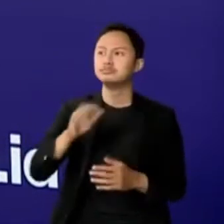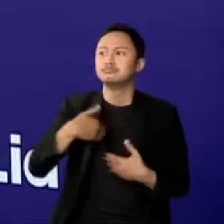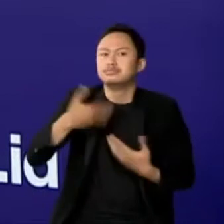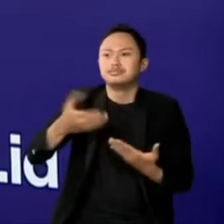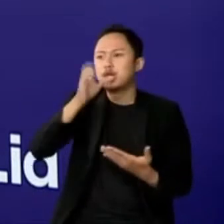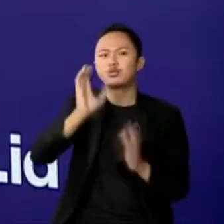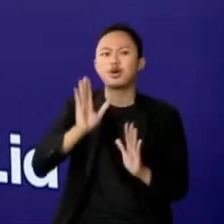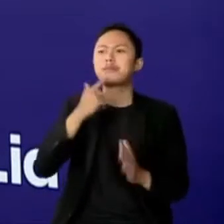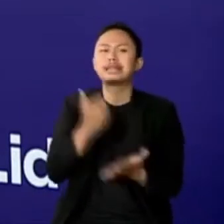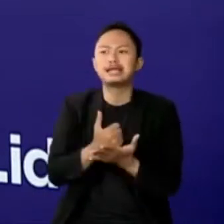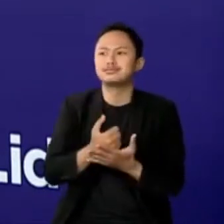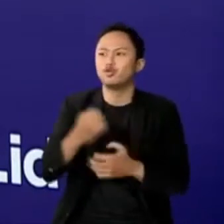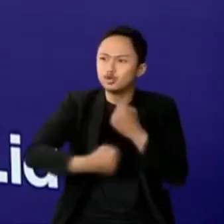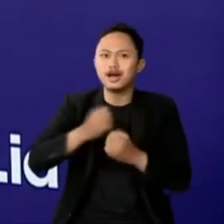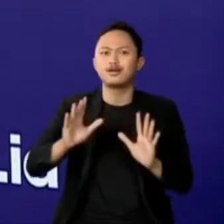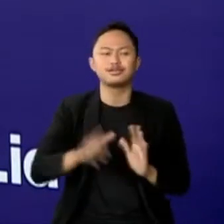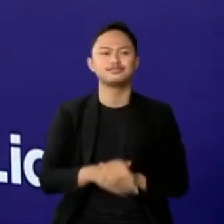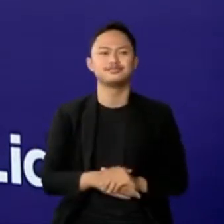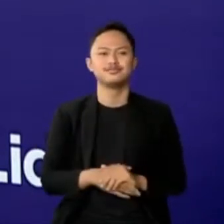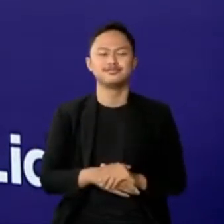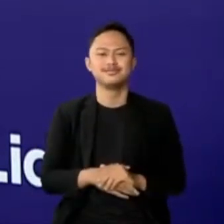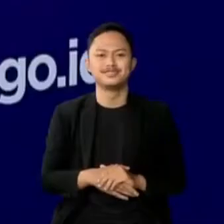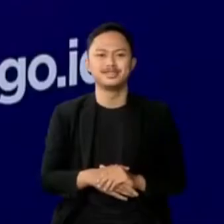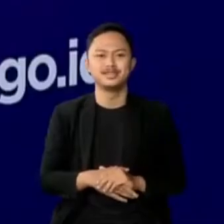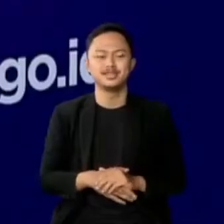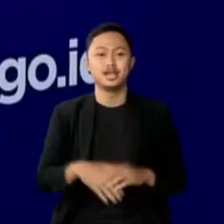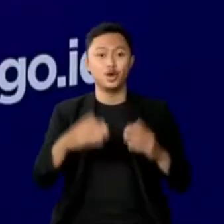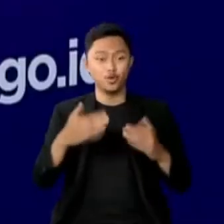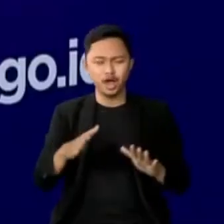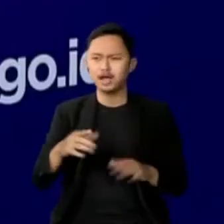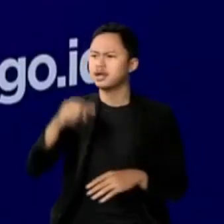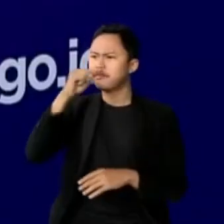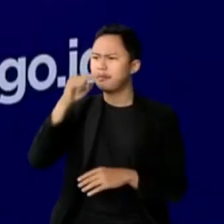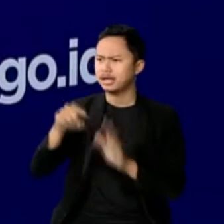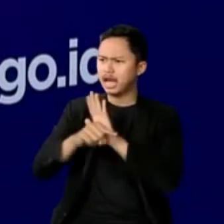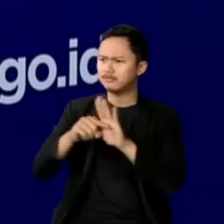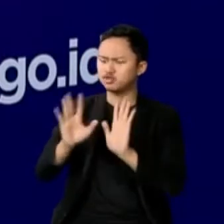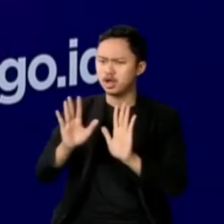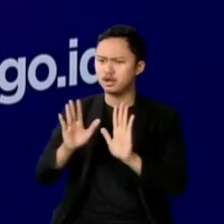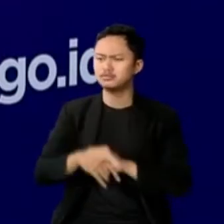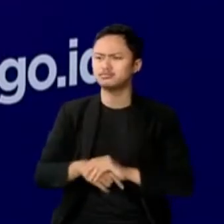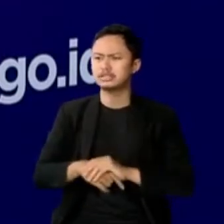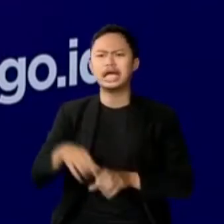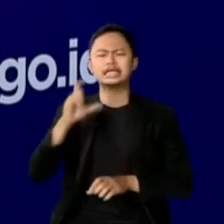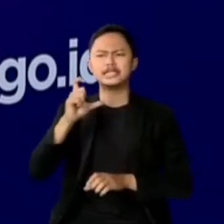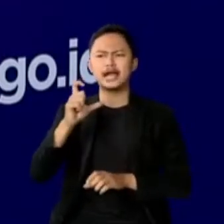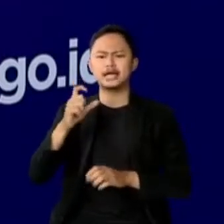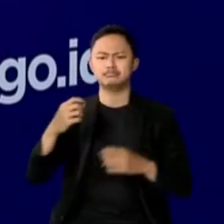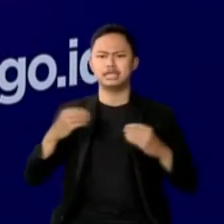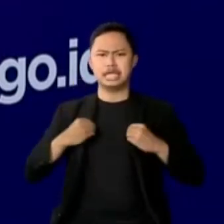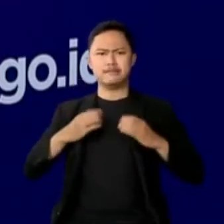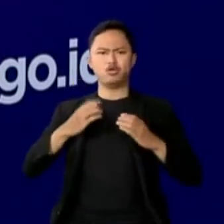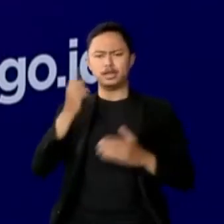saya akan ada Allah semudah Nah setelah sudah dinyatakan negatif nih Bang Riza itu apa sih yang dilakukan supaya pemimpin agar